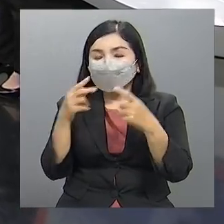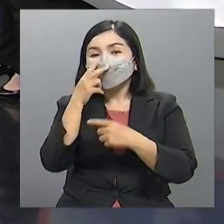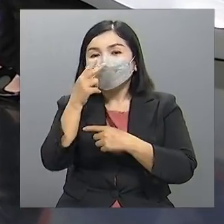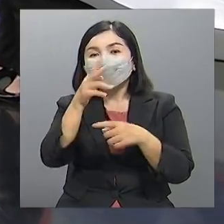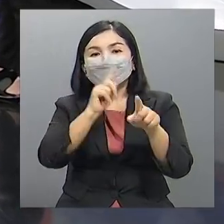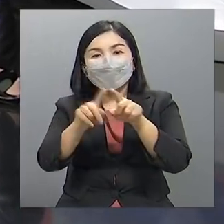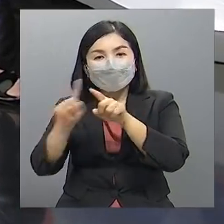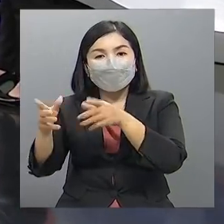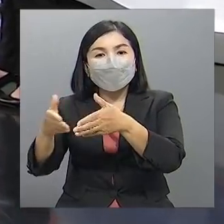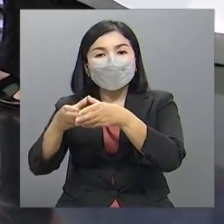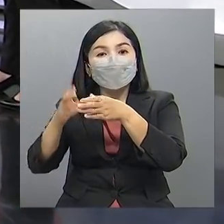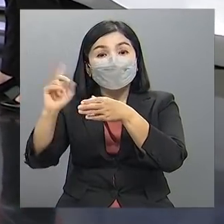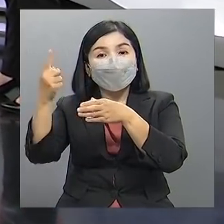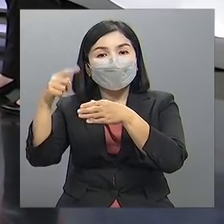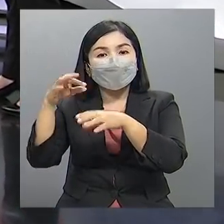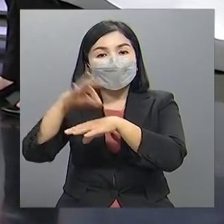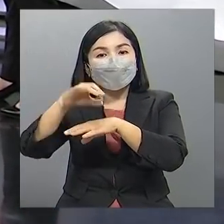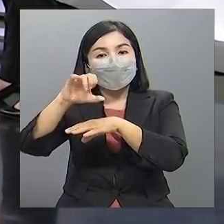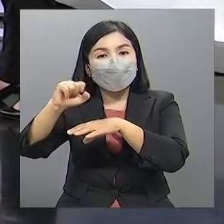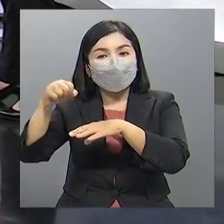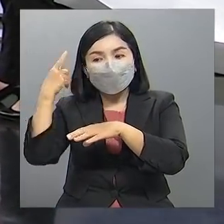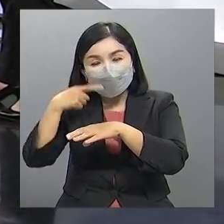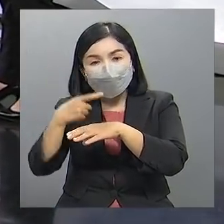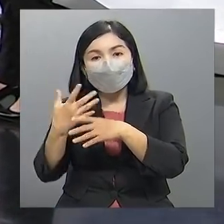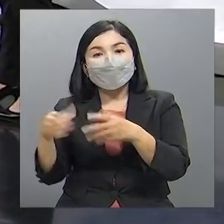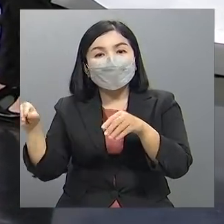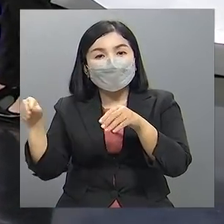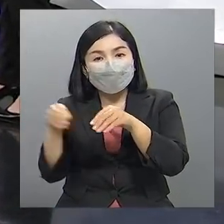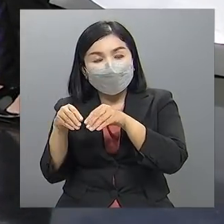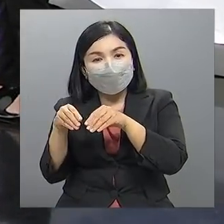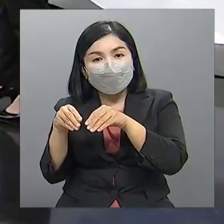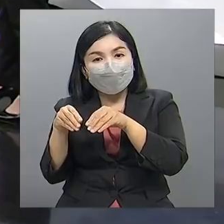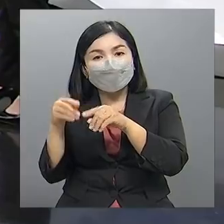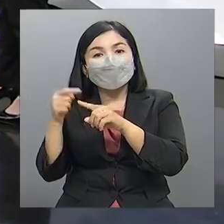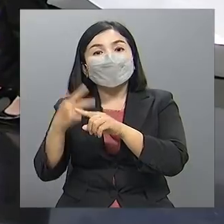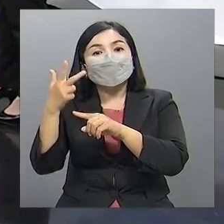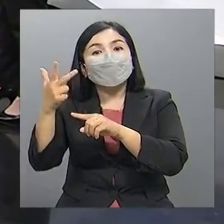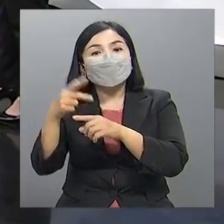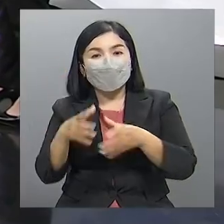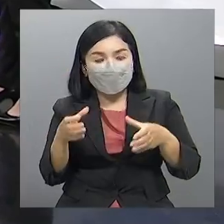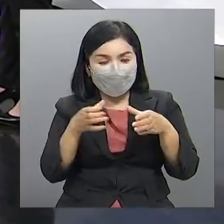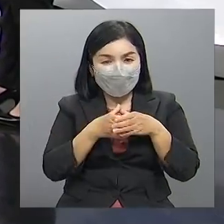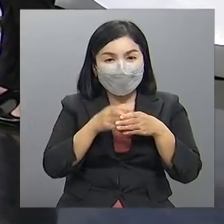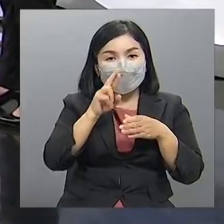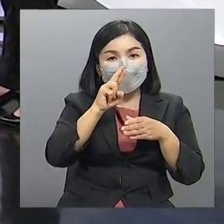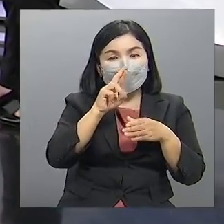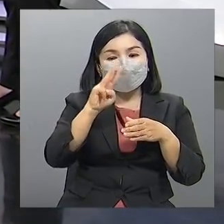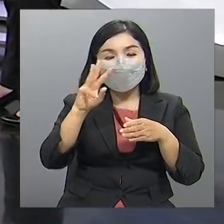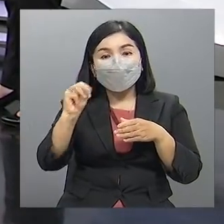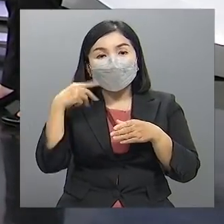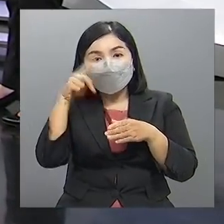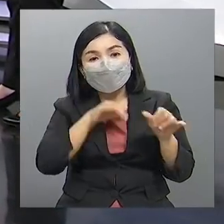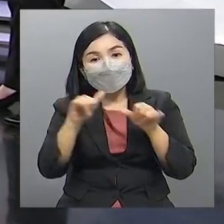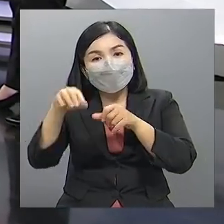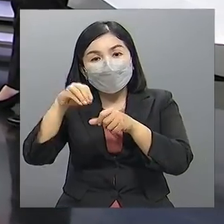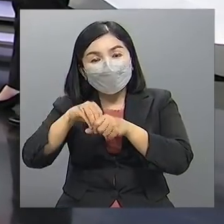ไทยแล้วนะคะสิ้นเดือนนี้เราจะได้เห็นโฉมหน้าของรวมไทยสร้างชาติด้วยค่ะว่าจะมีใครอยู่ในนั้นบ้างค่ะ ค่ะรวมไทยสร้างช